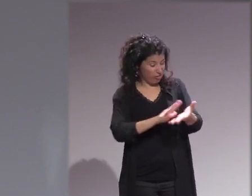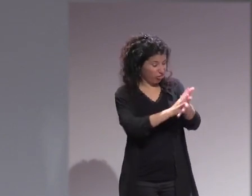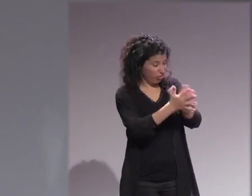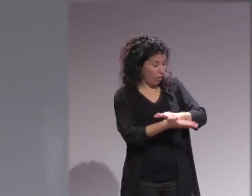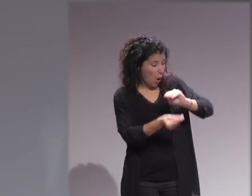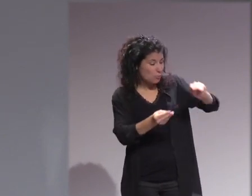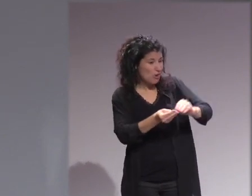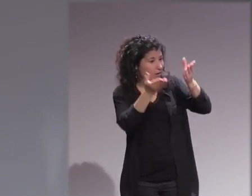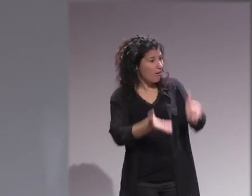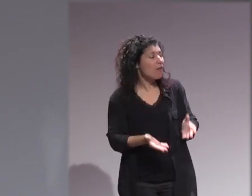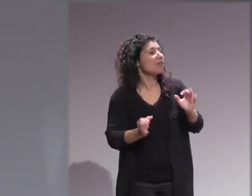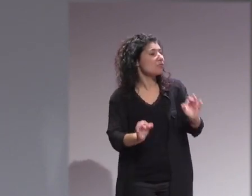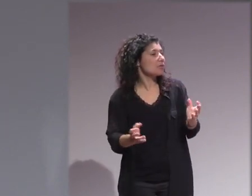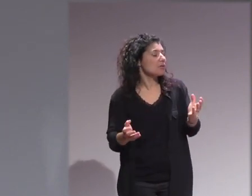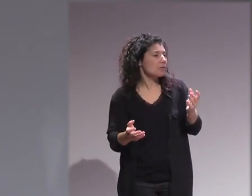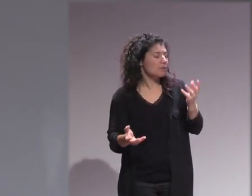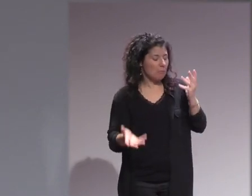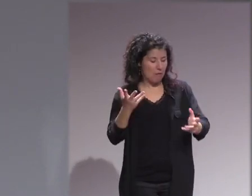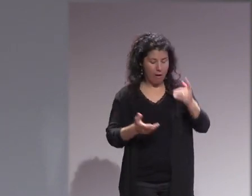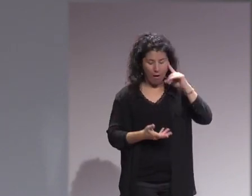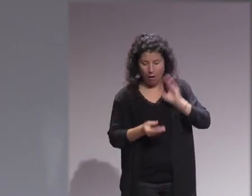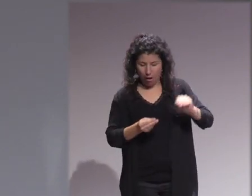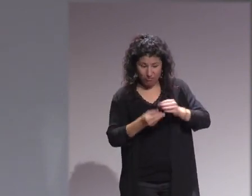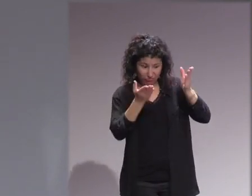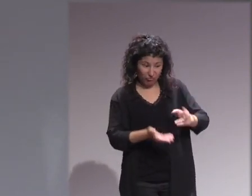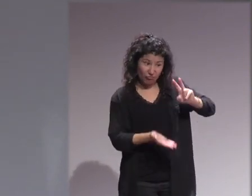qu'on a entendu. On se demande vraiment si on parle d'être humain en fait.